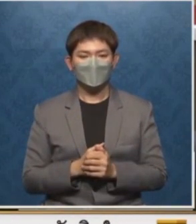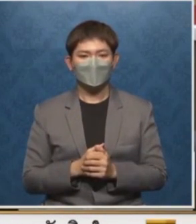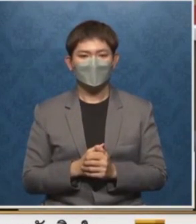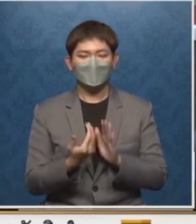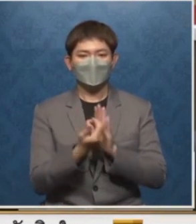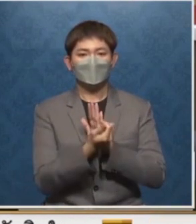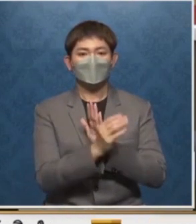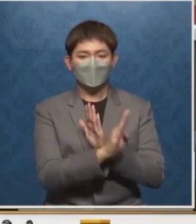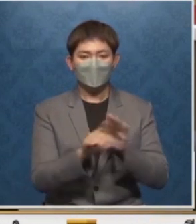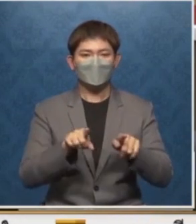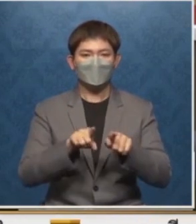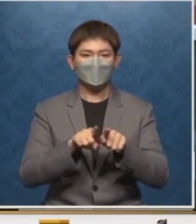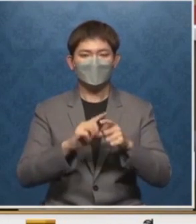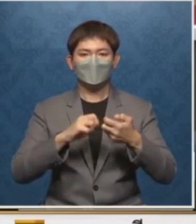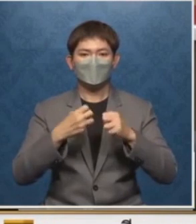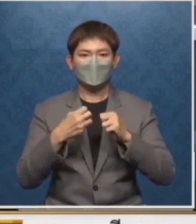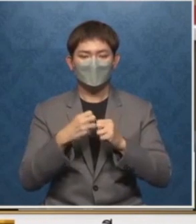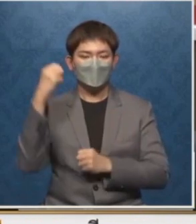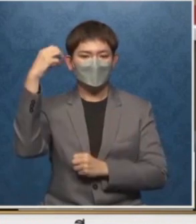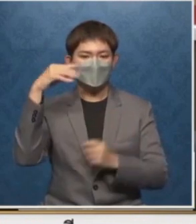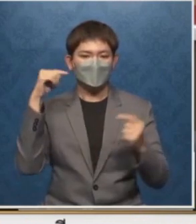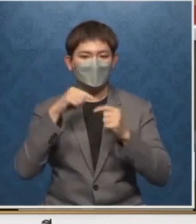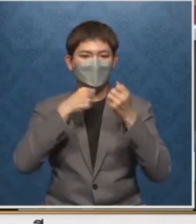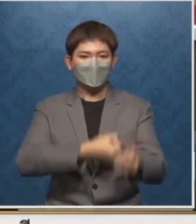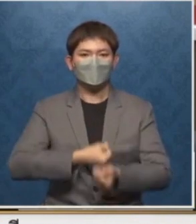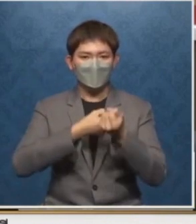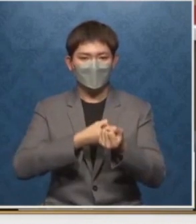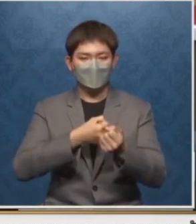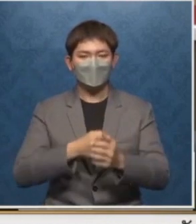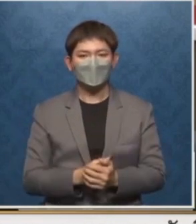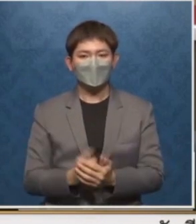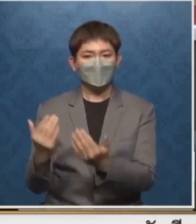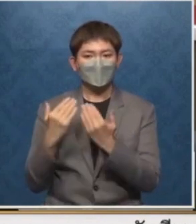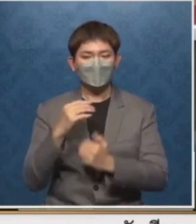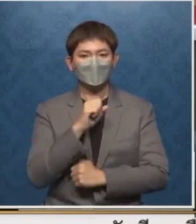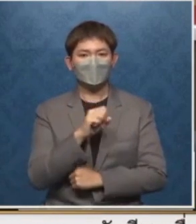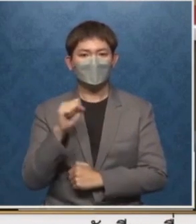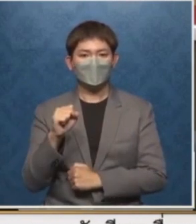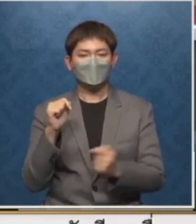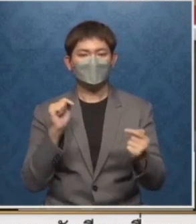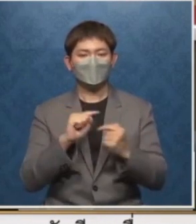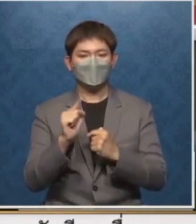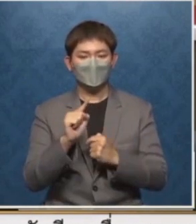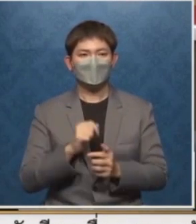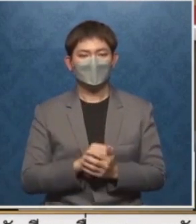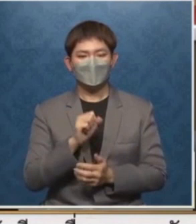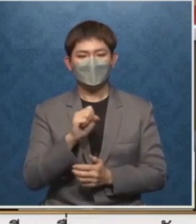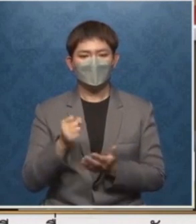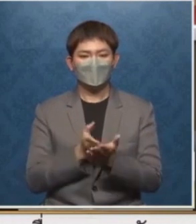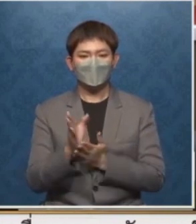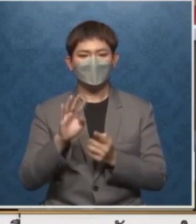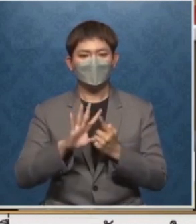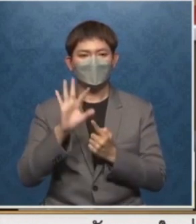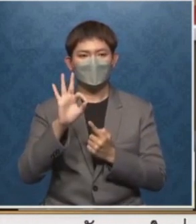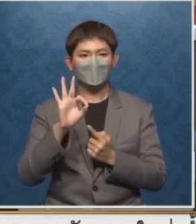กันครับเรื่องไฟฟ้าการเกษตรได้รับฝากจากท่านสสประภูศักดิ์จินตเวชสสเขต9อุบลทางหล